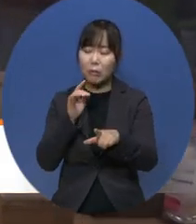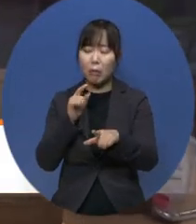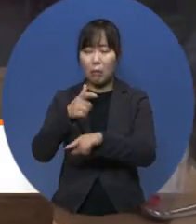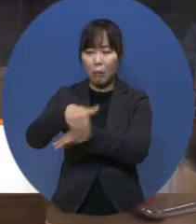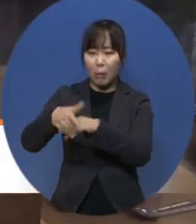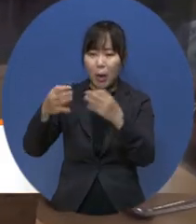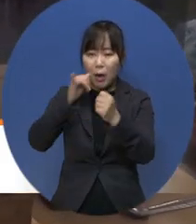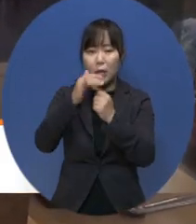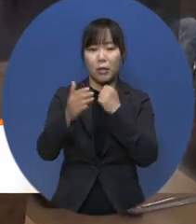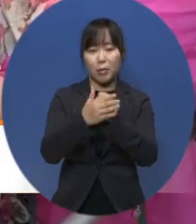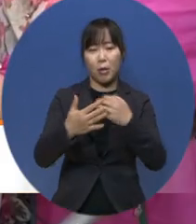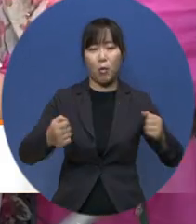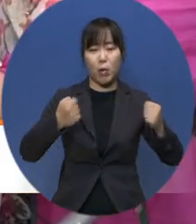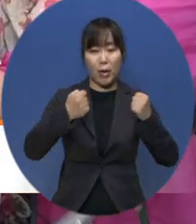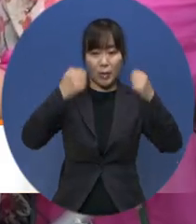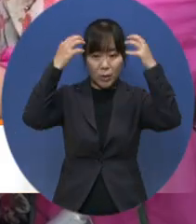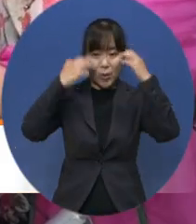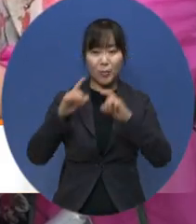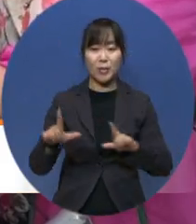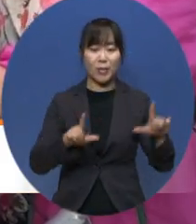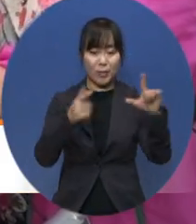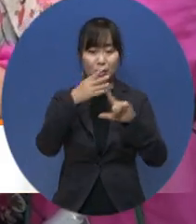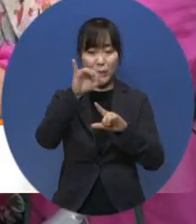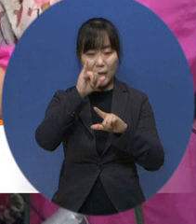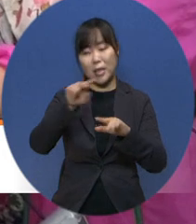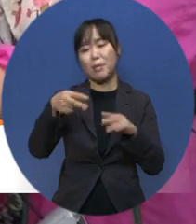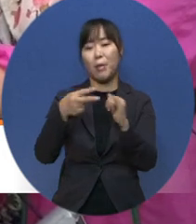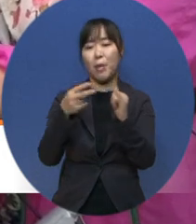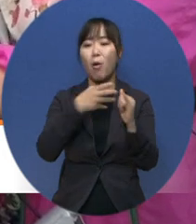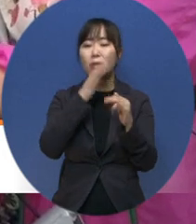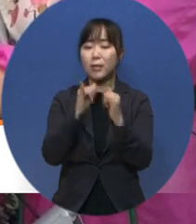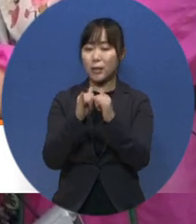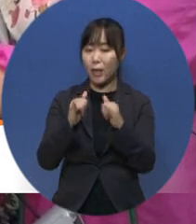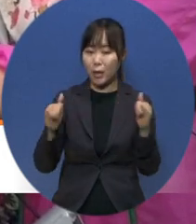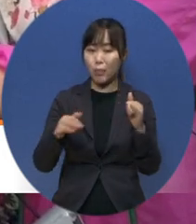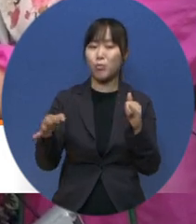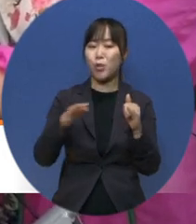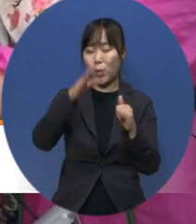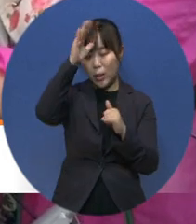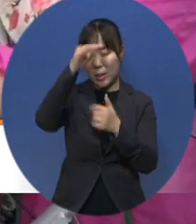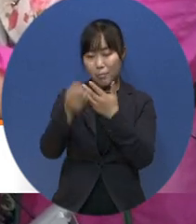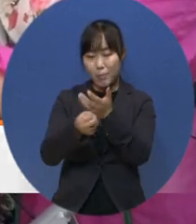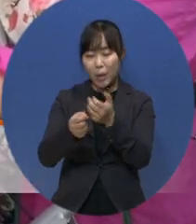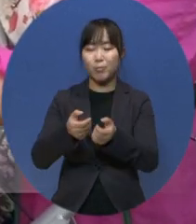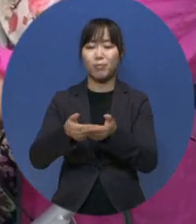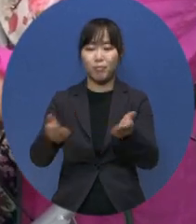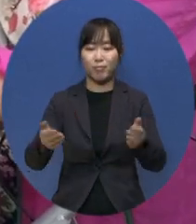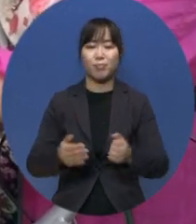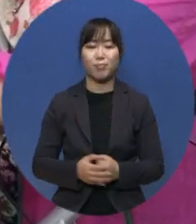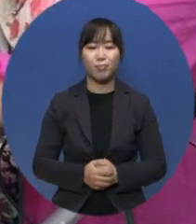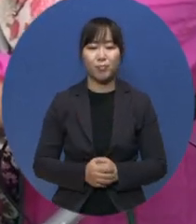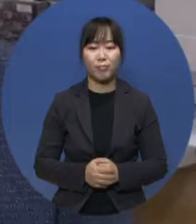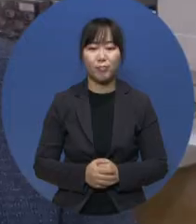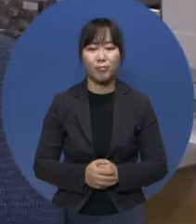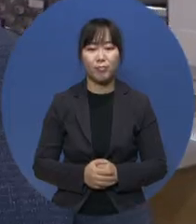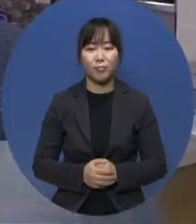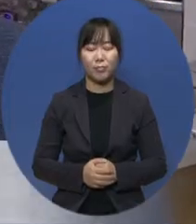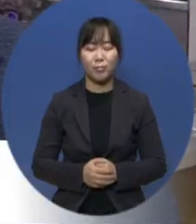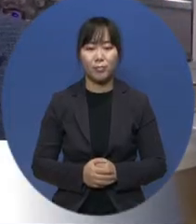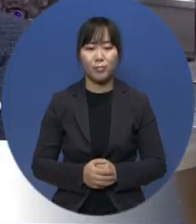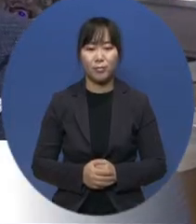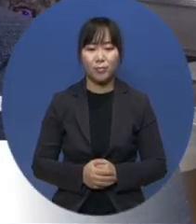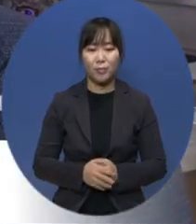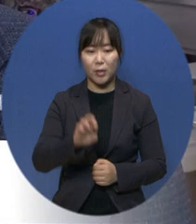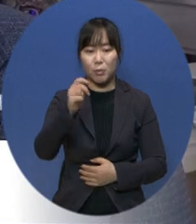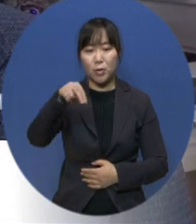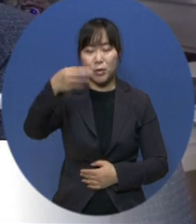상대로 건강한 여름을 보낼 수 있도록 200명의 어르신들에게 무료로 삼계탕을 제공했습니다.